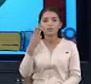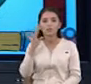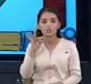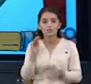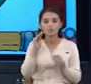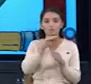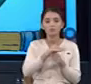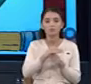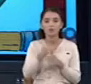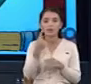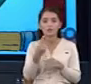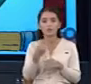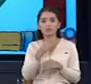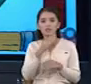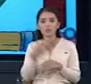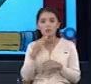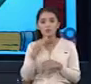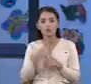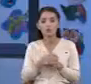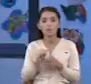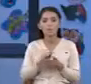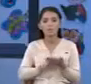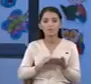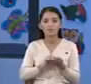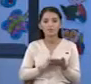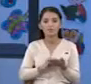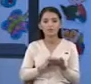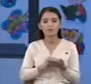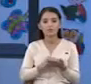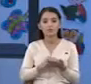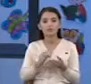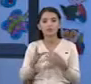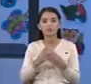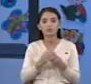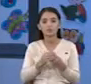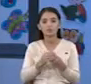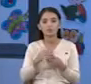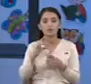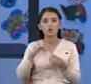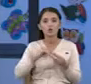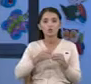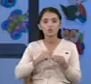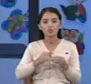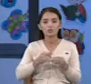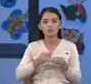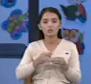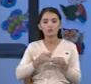карандаши. Один и много. Повторите еще раз за мной.